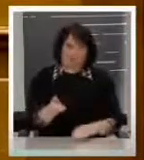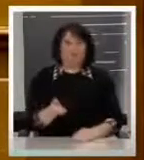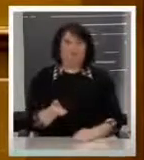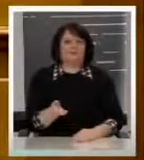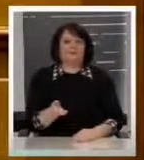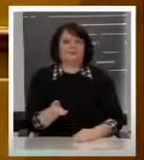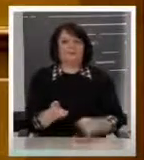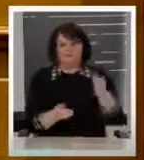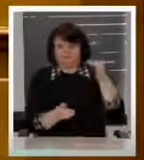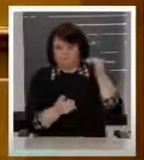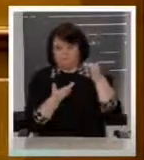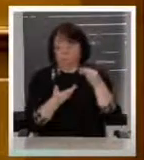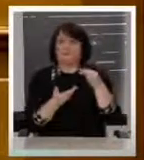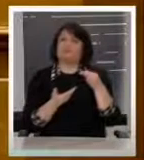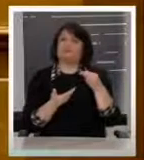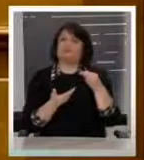ένα